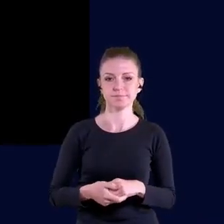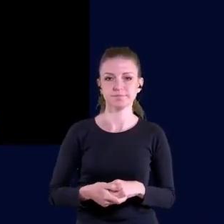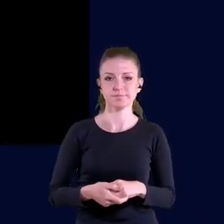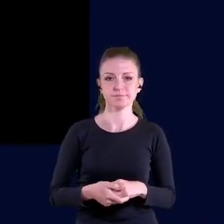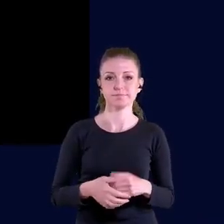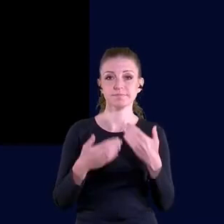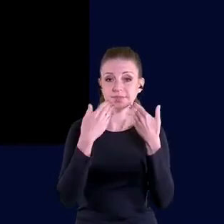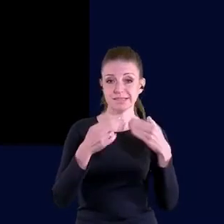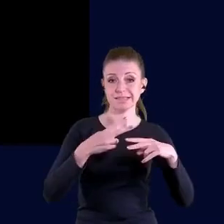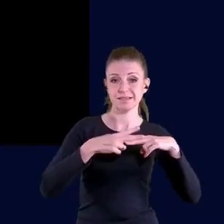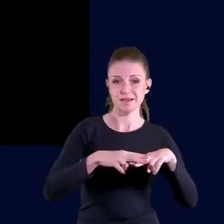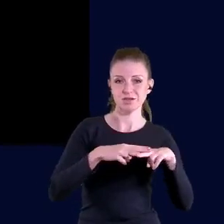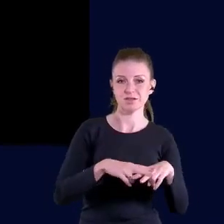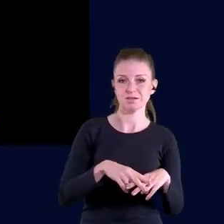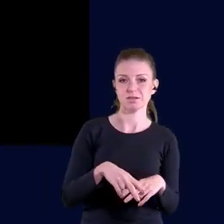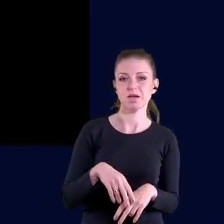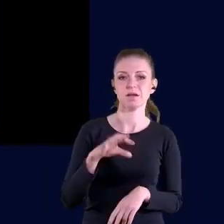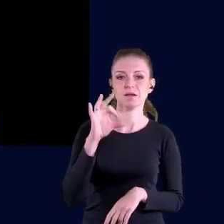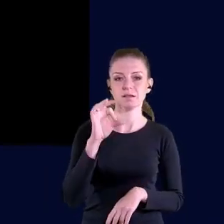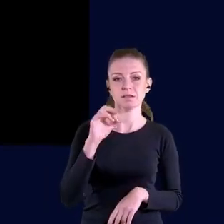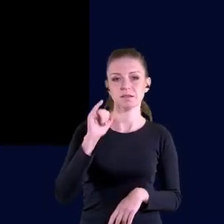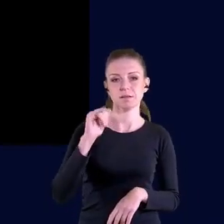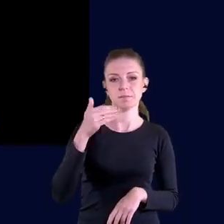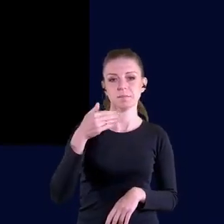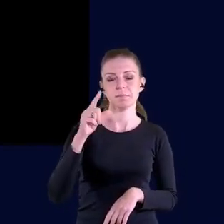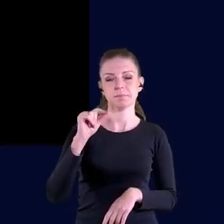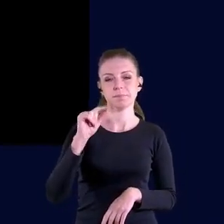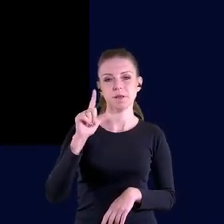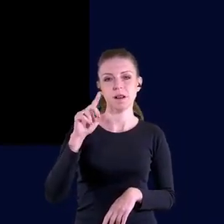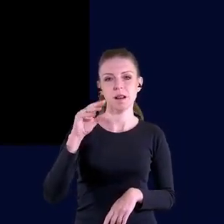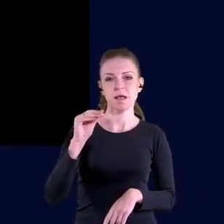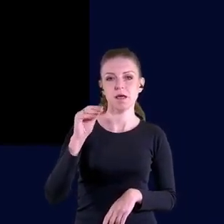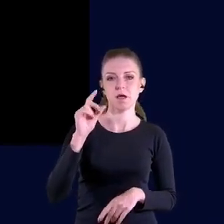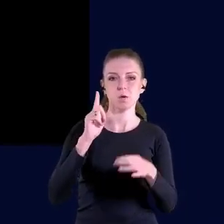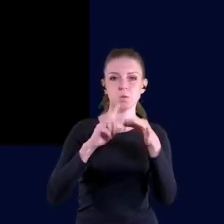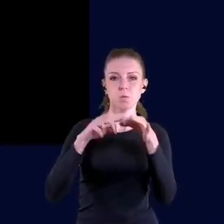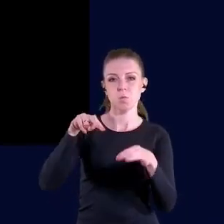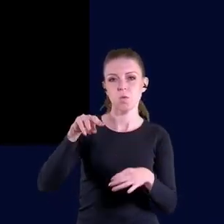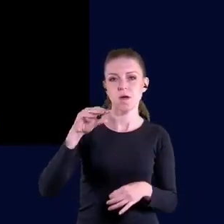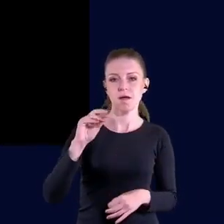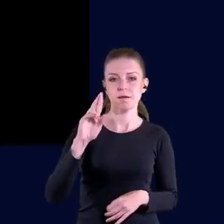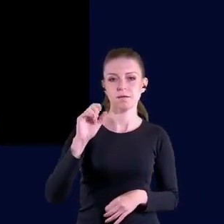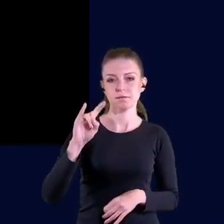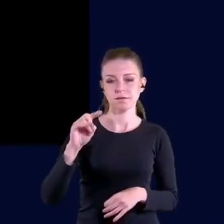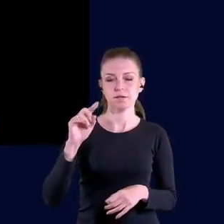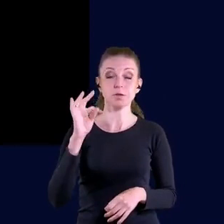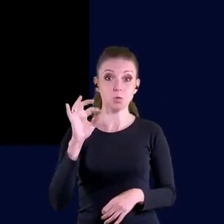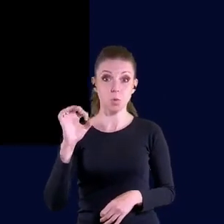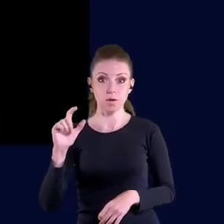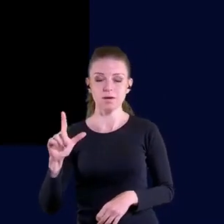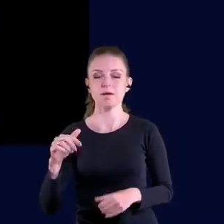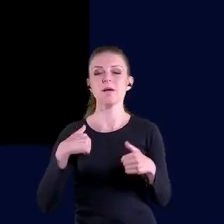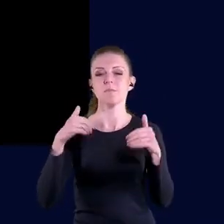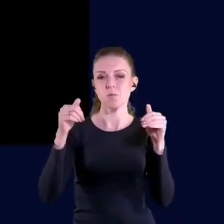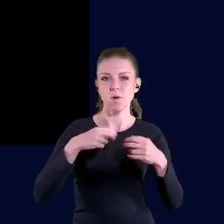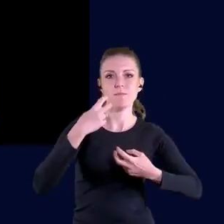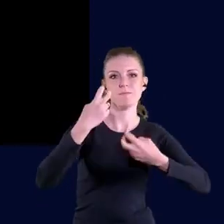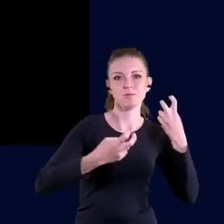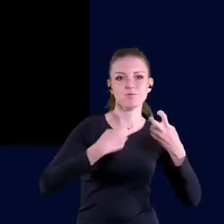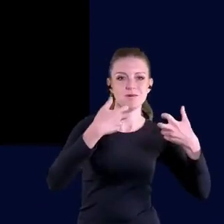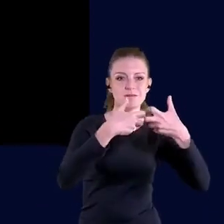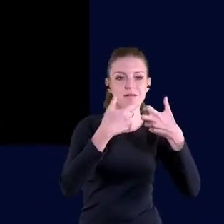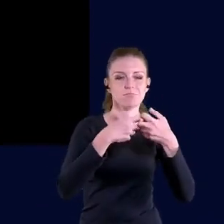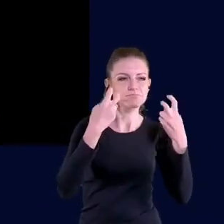narzędzia Simple peritum mogłam przeszukać internet tak poszukiwaniu